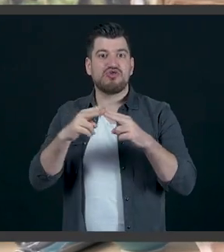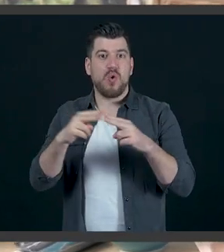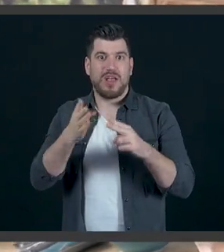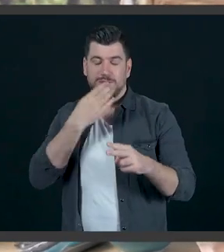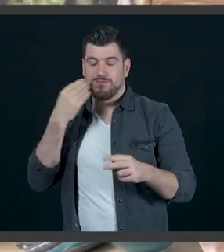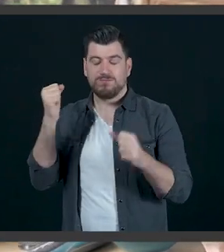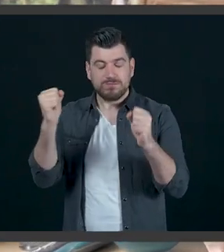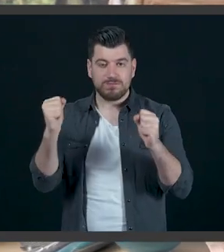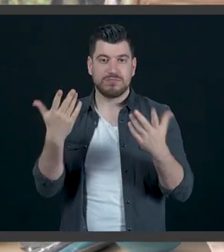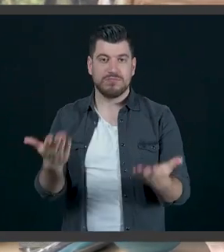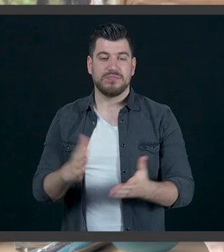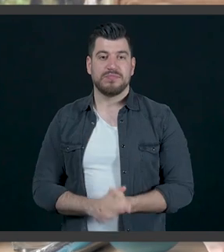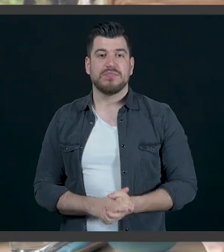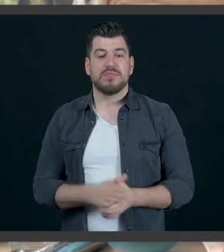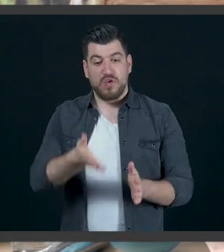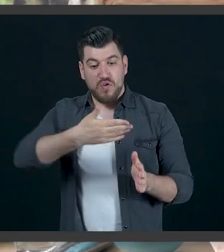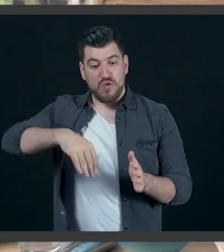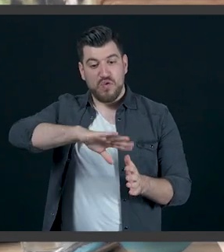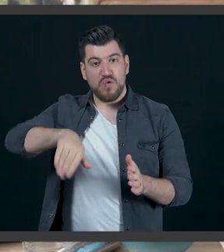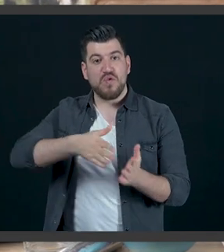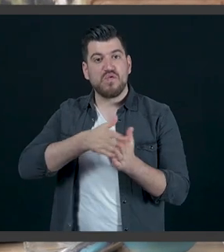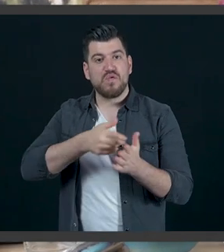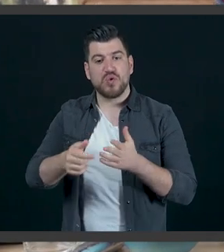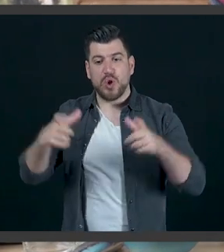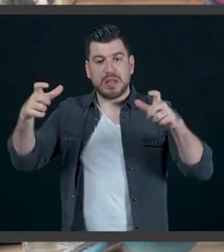σοκολάτας. Βούτυρο καλό σε ένα ταψάκι